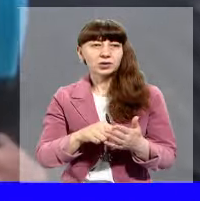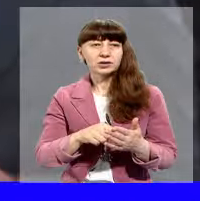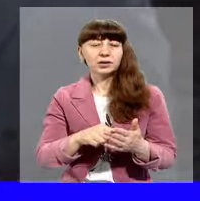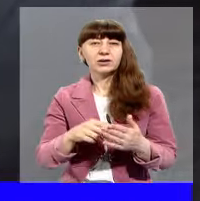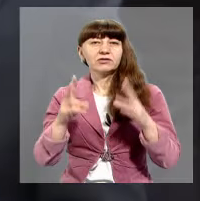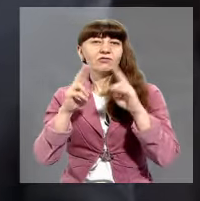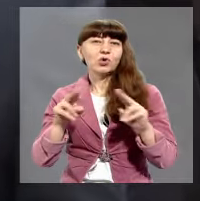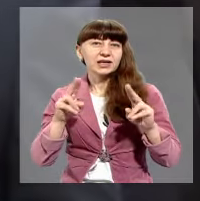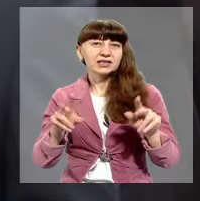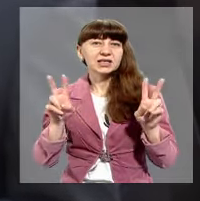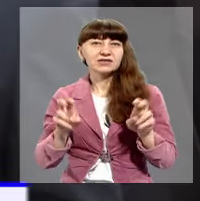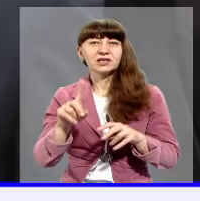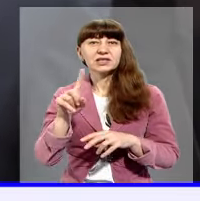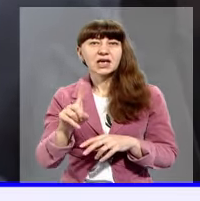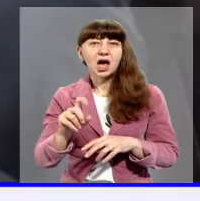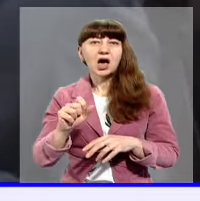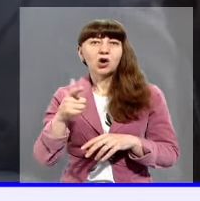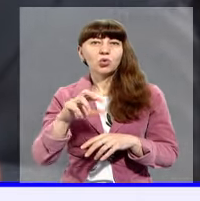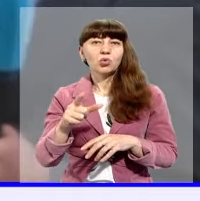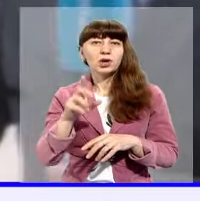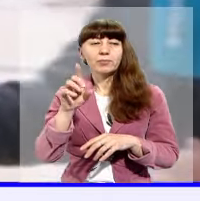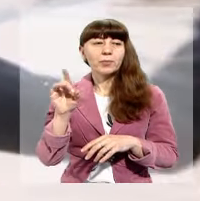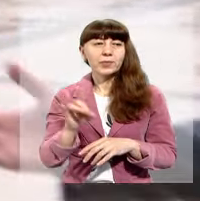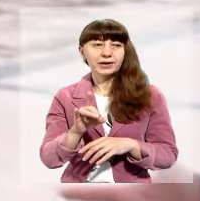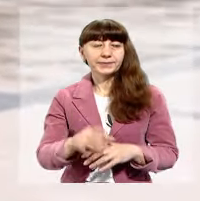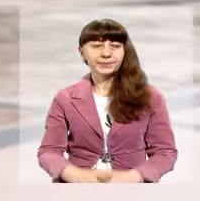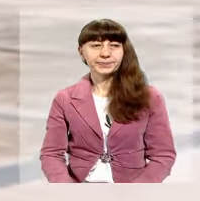Загульба сарайы. Ильхам Алиев әріптесі Қасым-Жомарт Тоқаевты міне